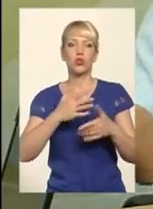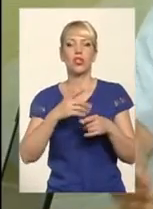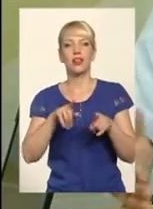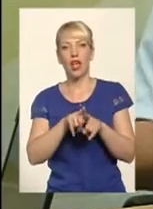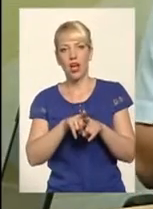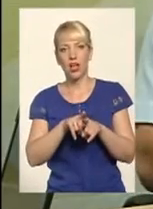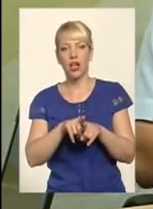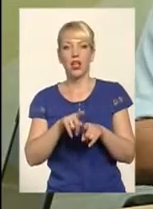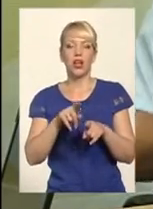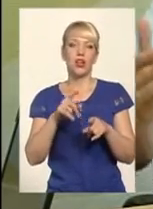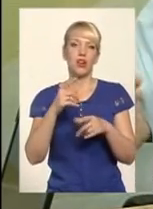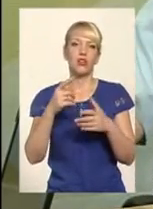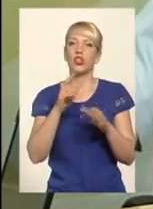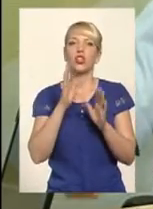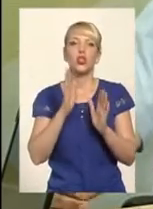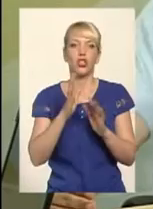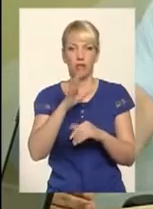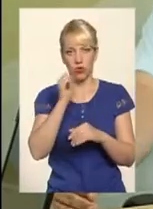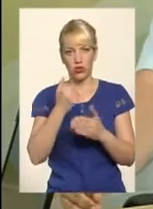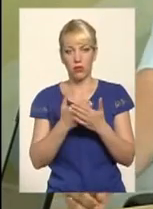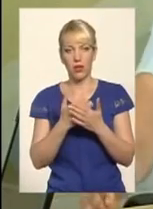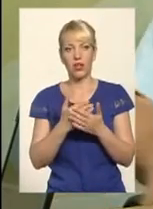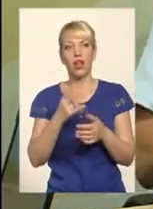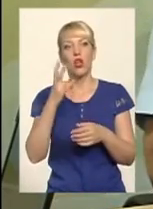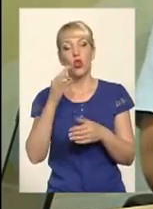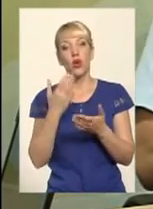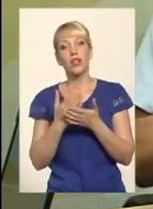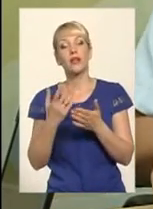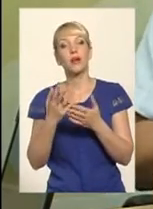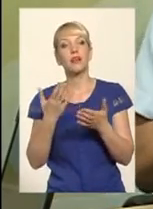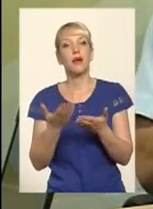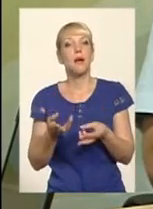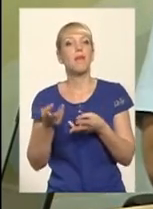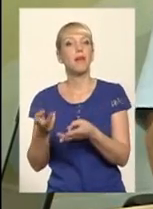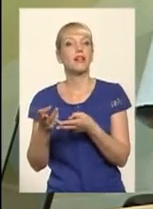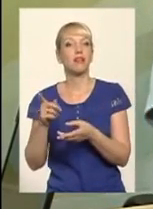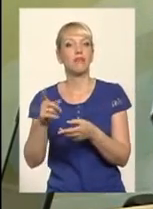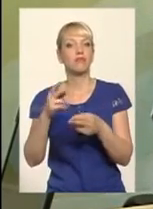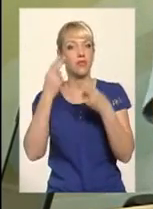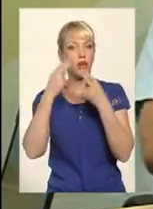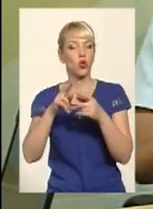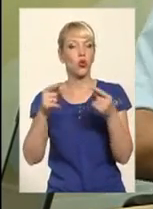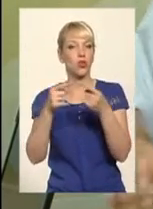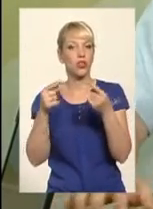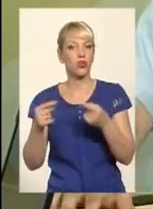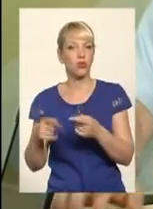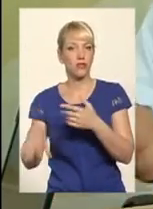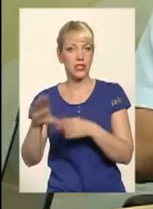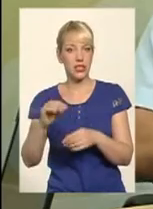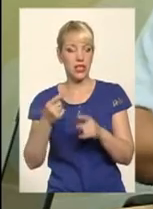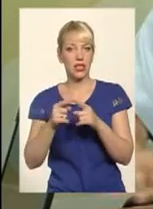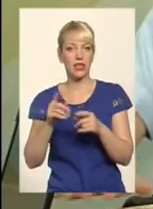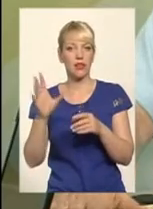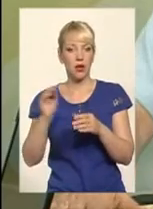способом. А є де стандартне виробництво, там, крім пекарських виробів, там набагато простіше. Там є технологія, є певні компоненти,